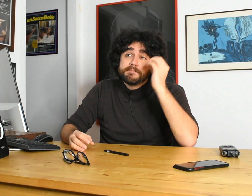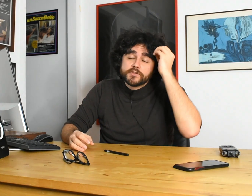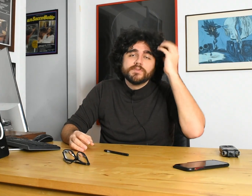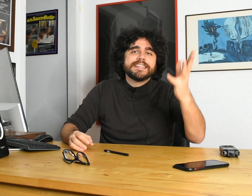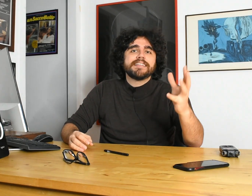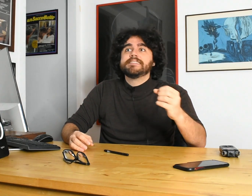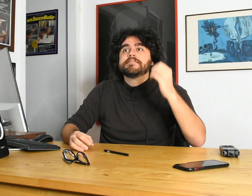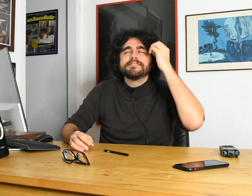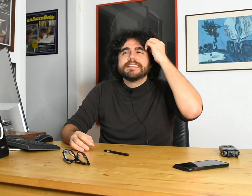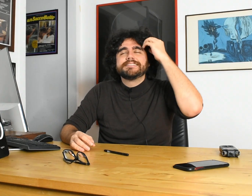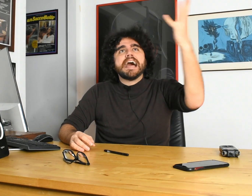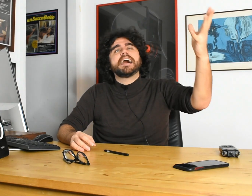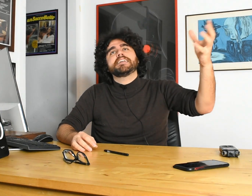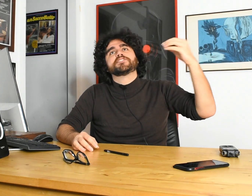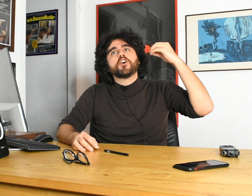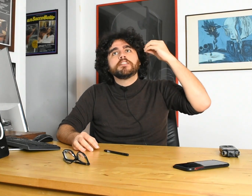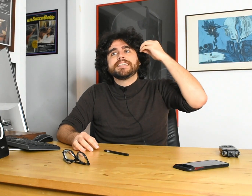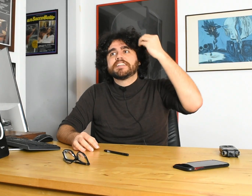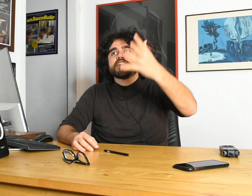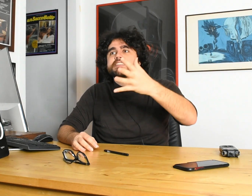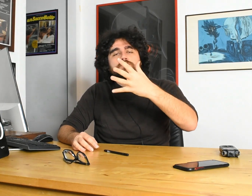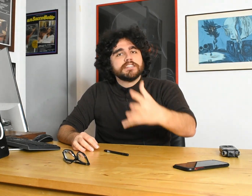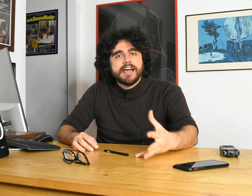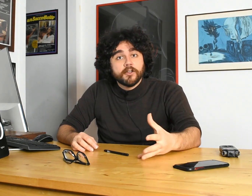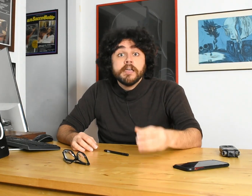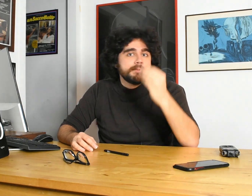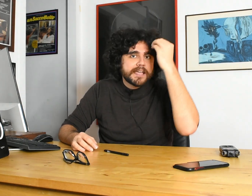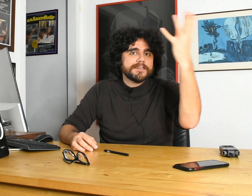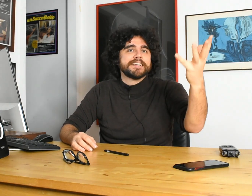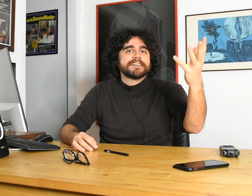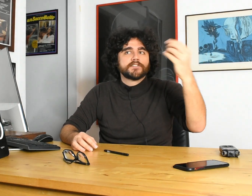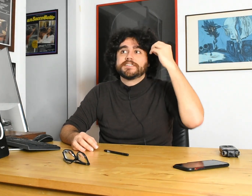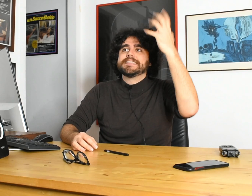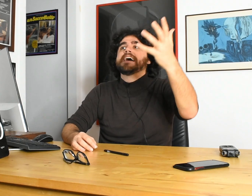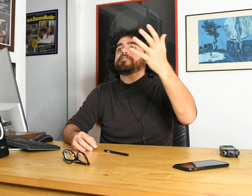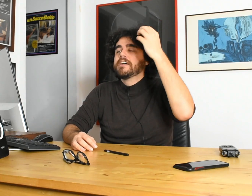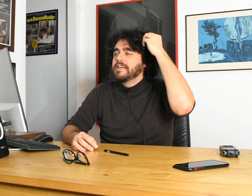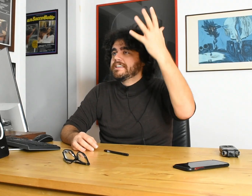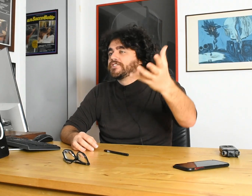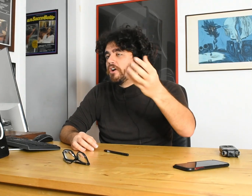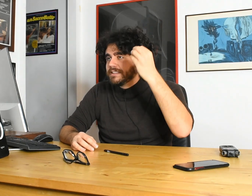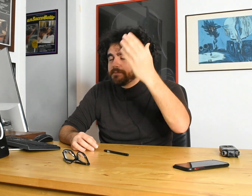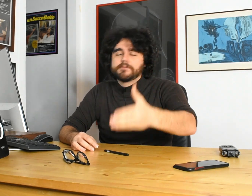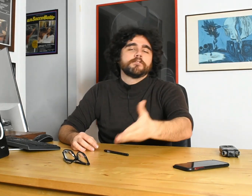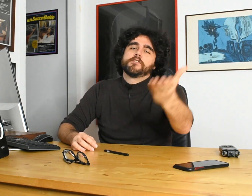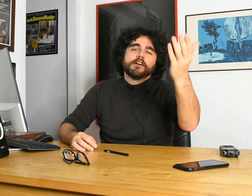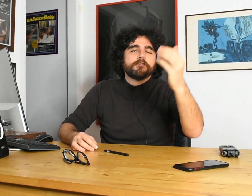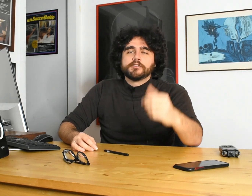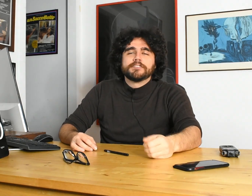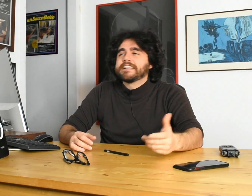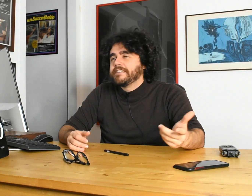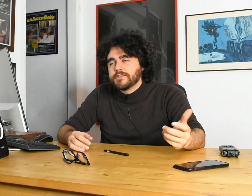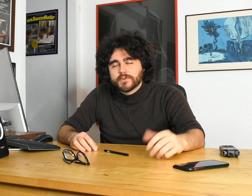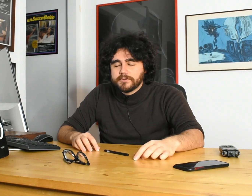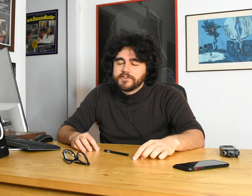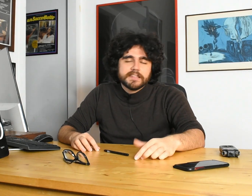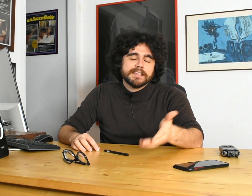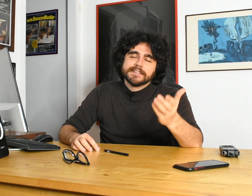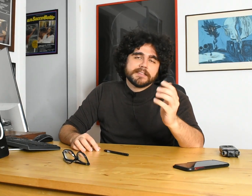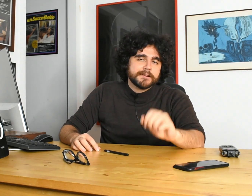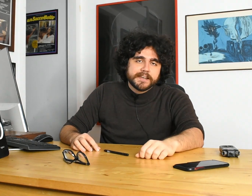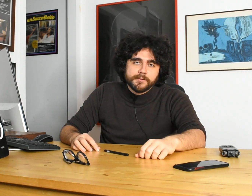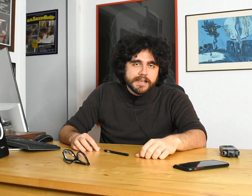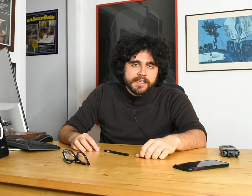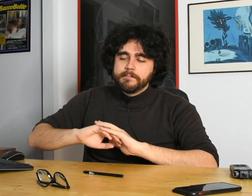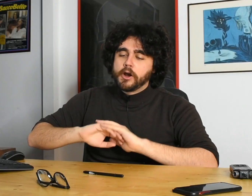costa, è sempre sull'idea del dare i soldi alla gente sul divano, perché questa narrazione si danno i soldi, ho fatto 3 video su Reddito di